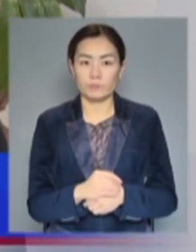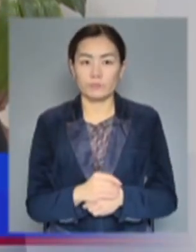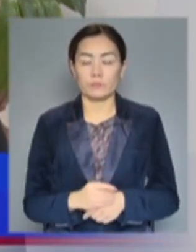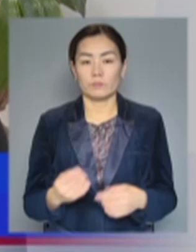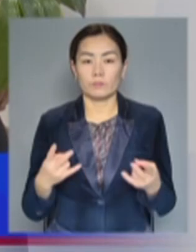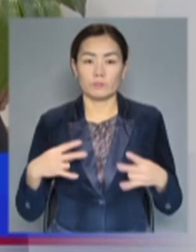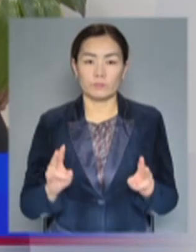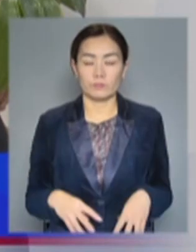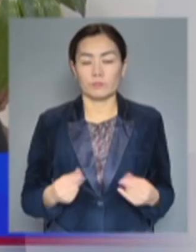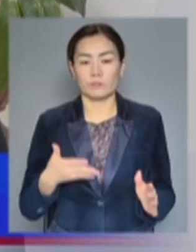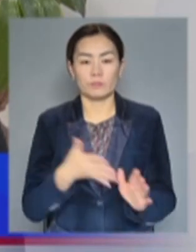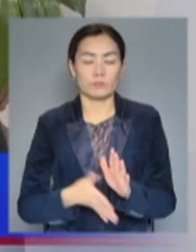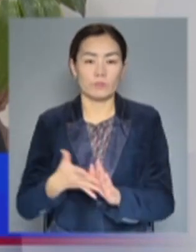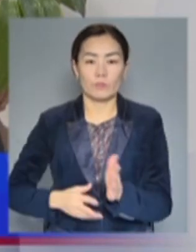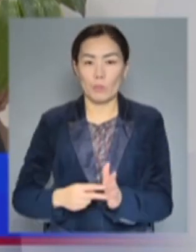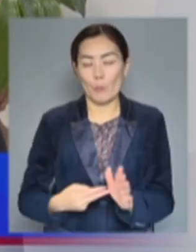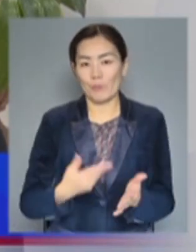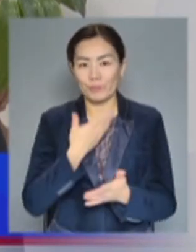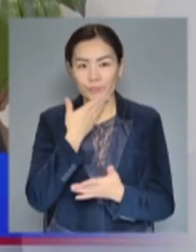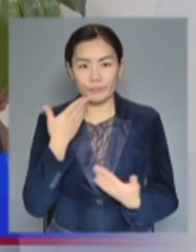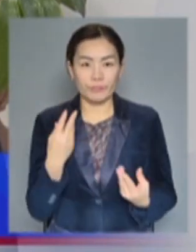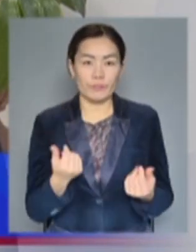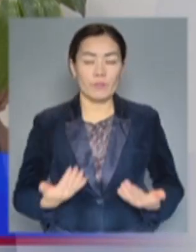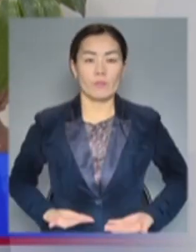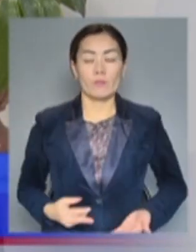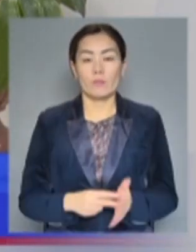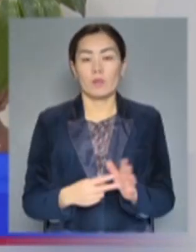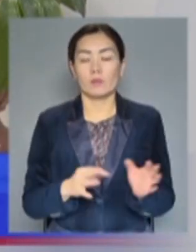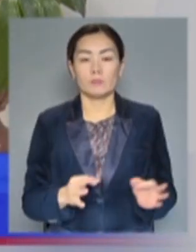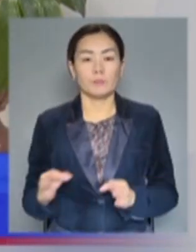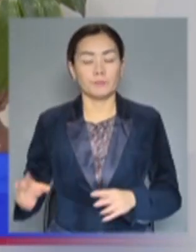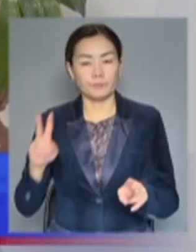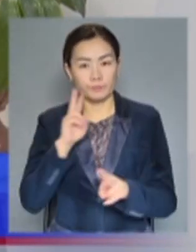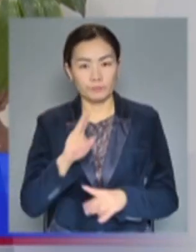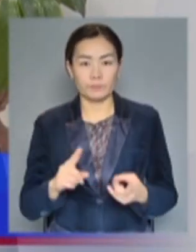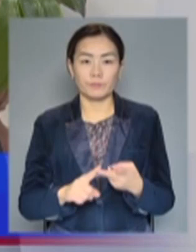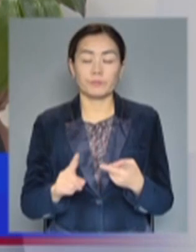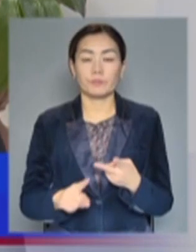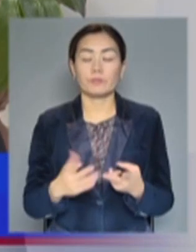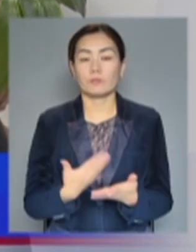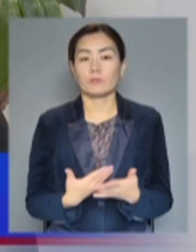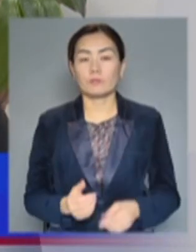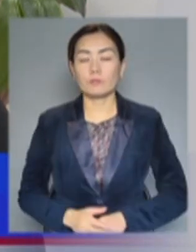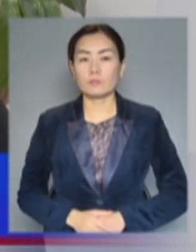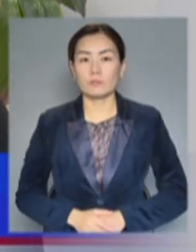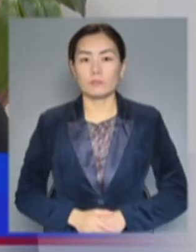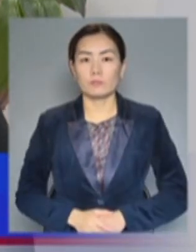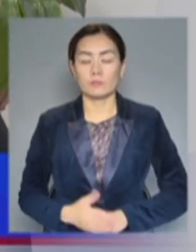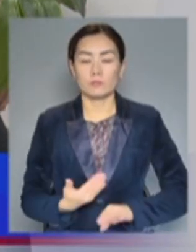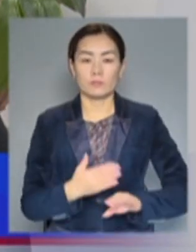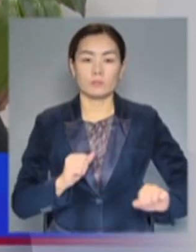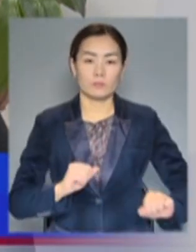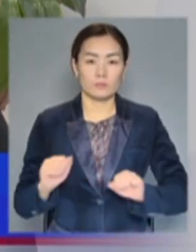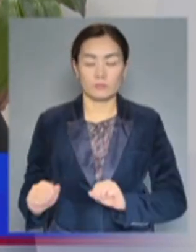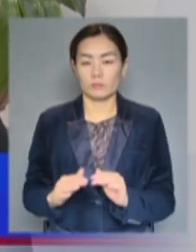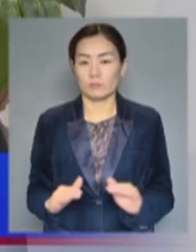емес нәрселерге жаратады екен. Жоспар жоқ, өмірдің жоспарлары жоқ. Екіншіден, болған енді осын алдын алу және